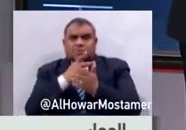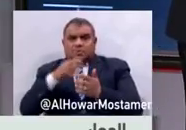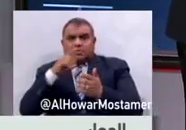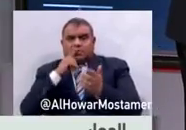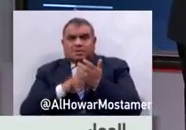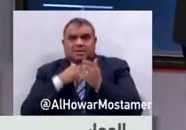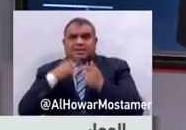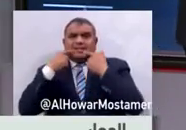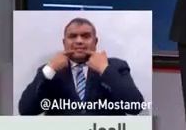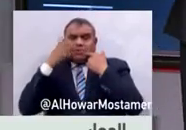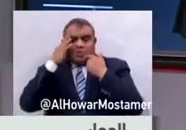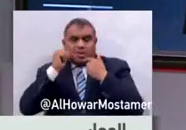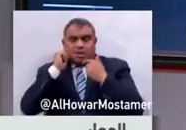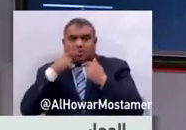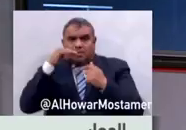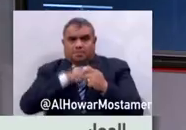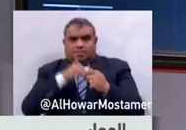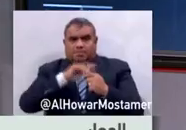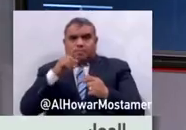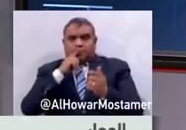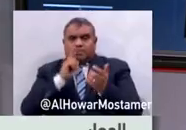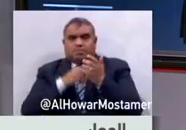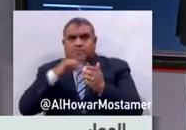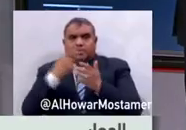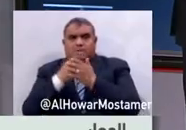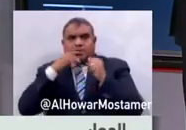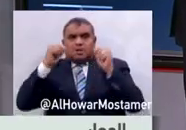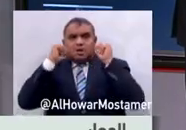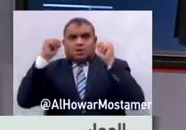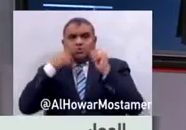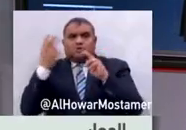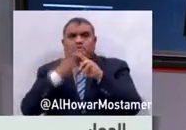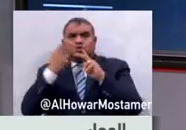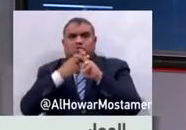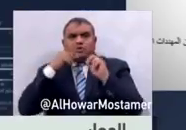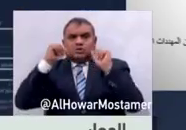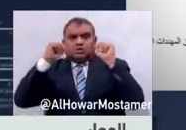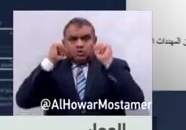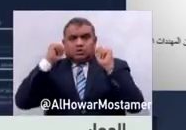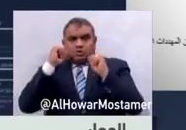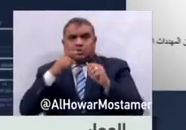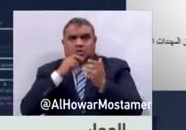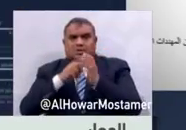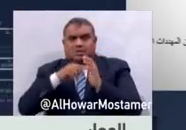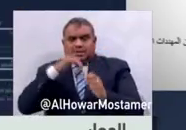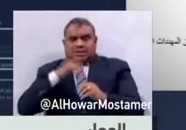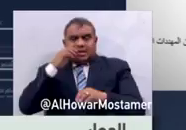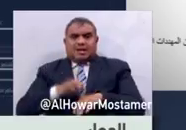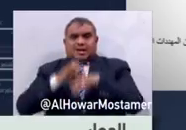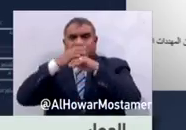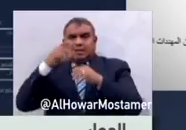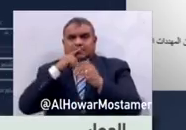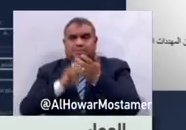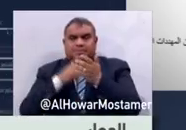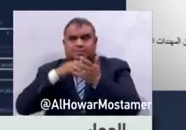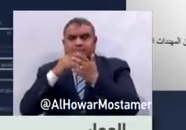بيقولوا النكتة السياسية ليها أثر خاصة على الثورات الشعبية. هم بيقولوا أنها بتعد ظاهرة إنسانية لم تترك